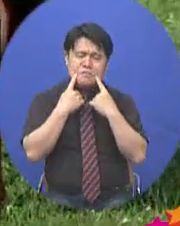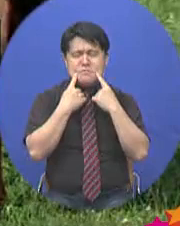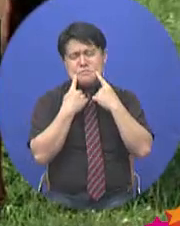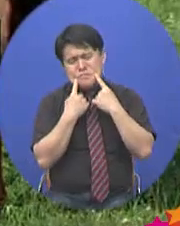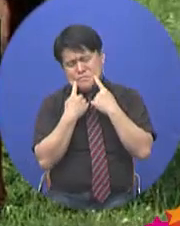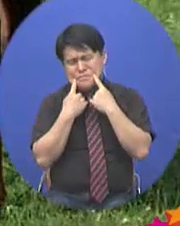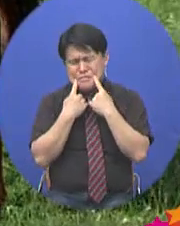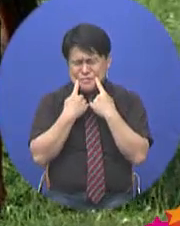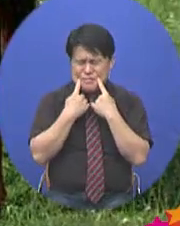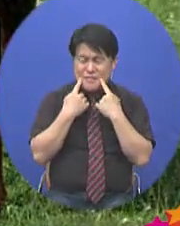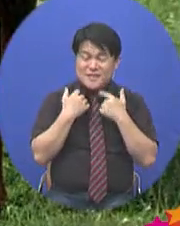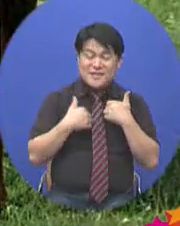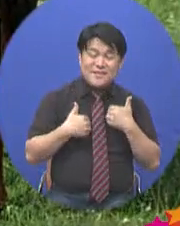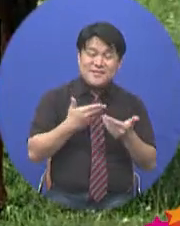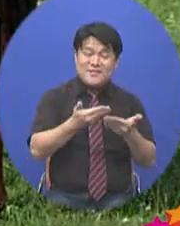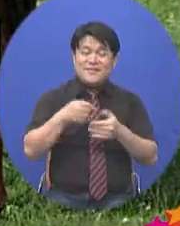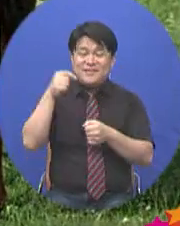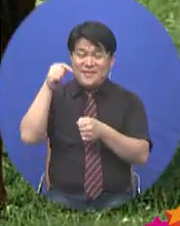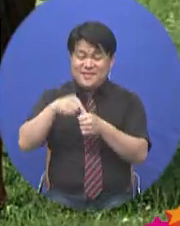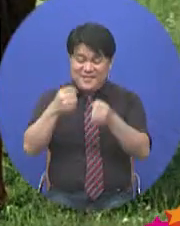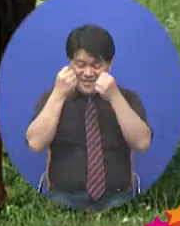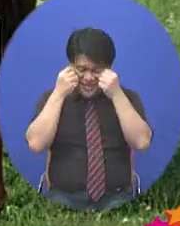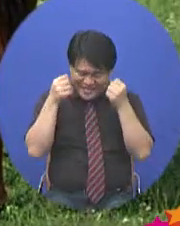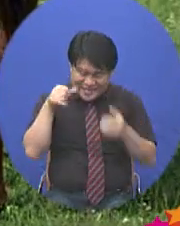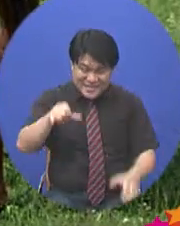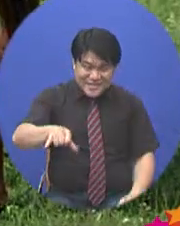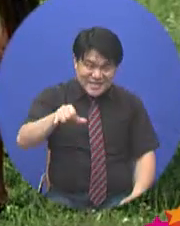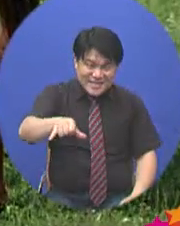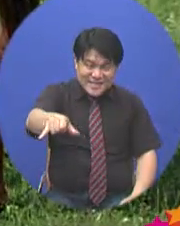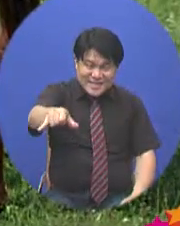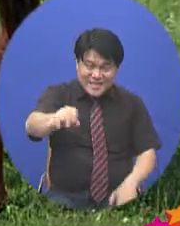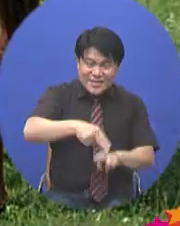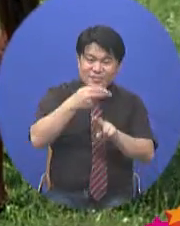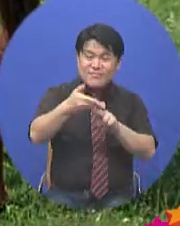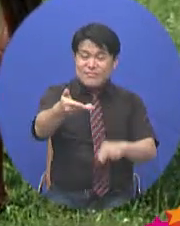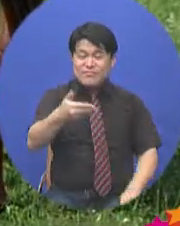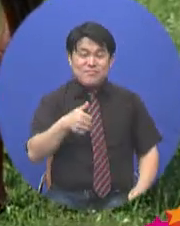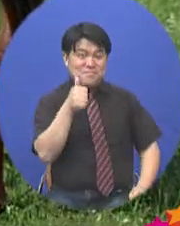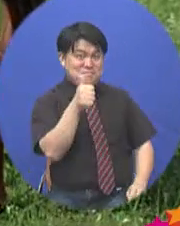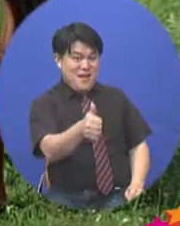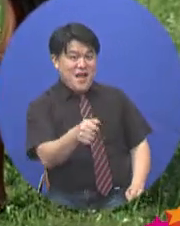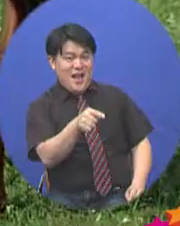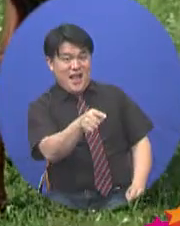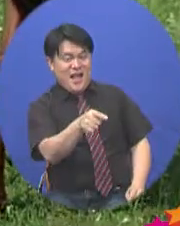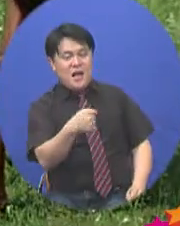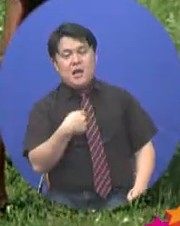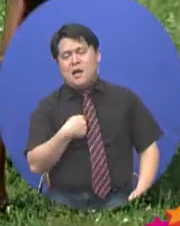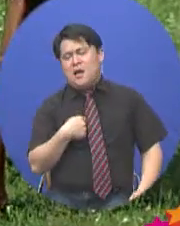하는 남자 내가 슬플 때 가끔 하게 신상 빼고 질러줘.